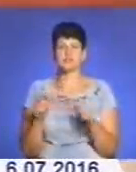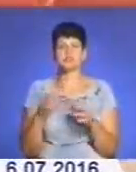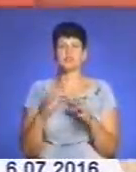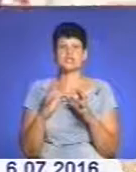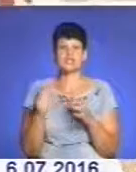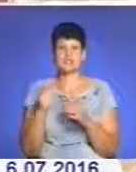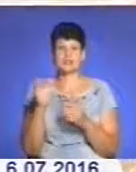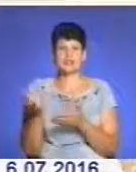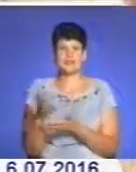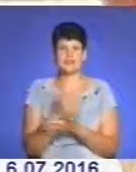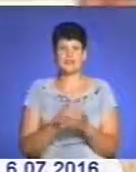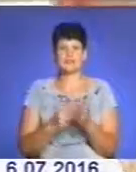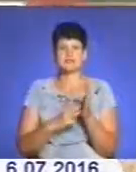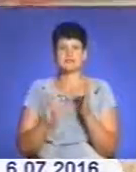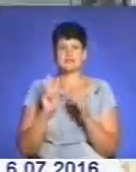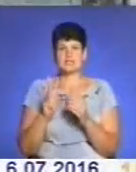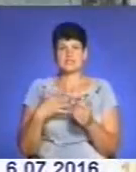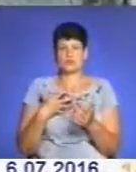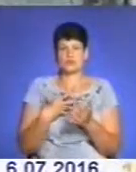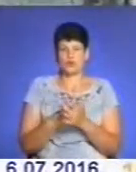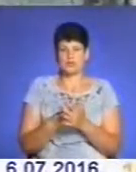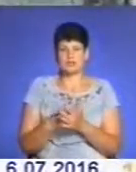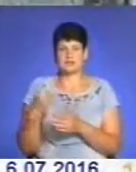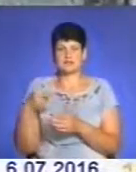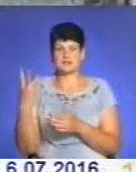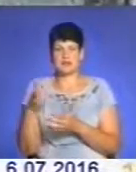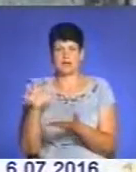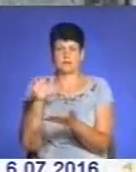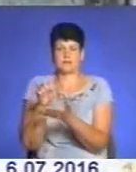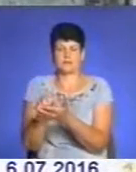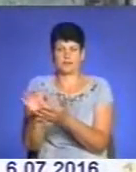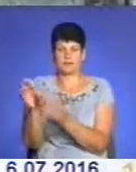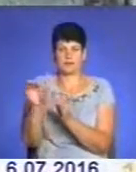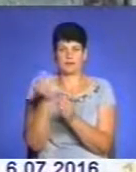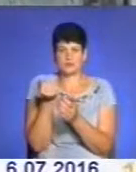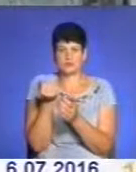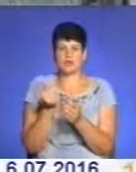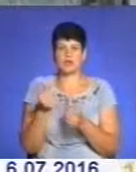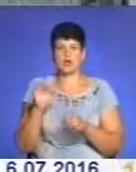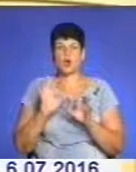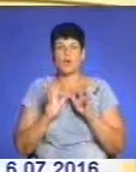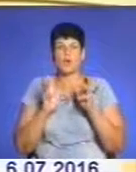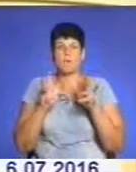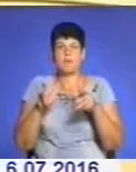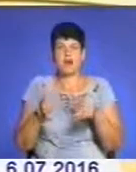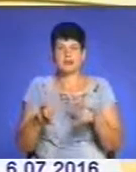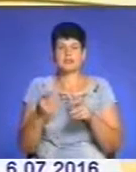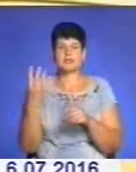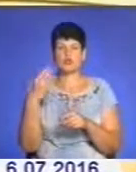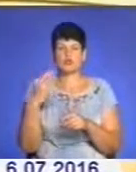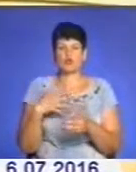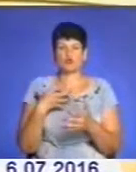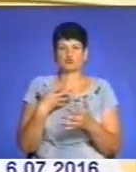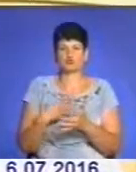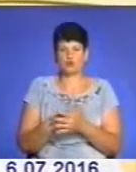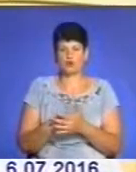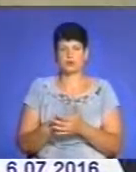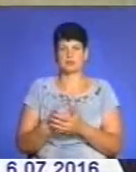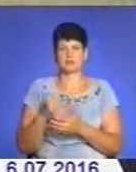і 23 найманих комбайни, близько 400 одиниць найманого вантажного автотранспорту та 40 власних вантажних